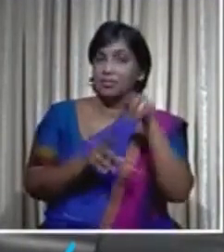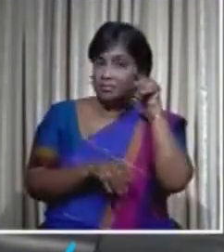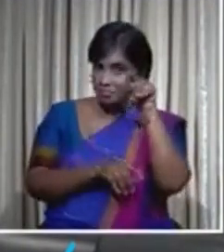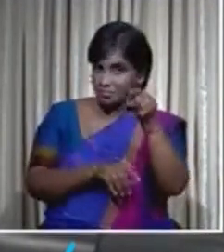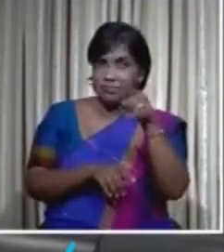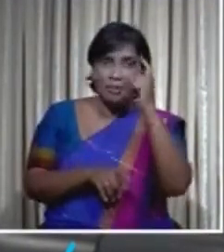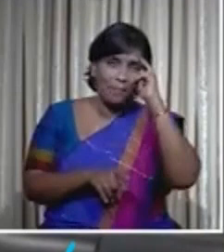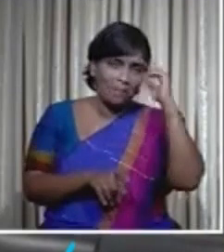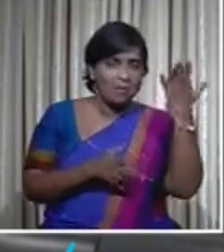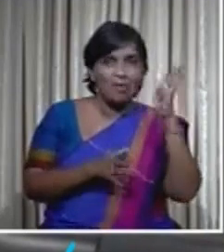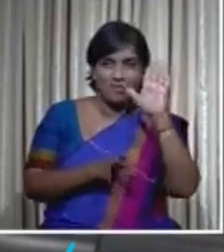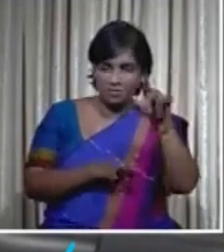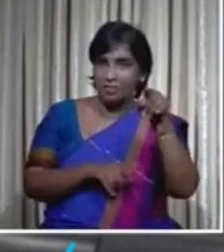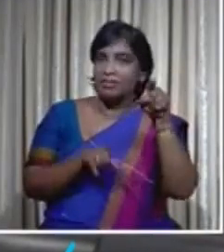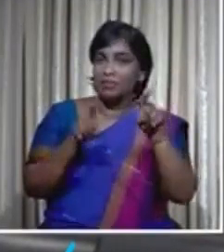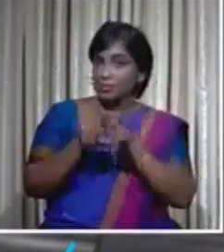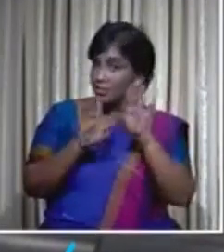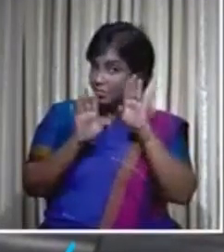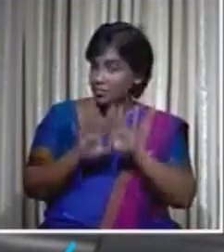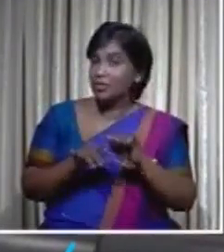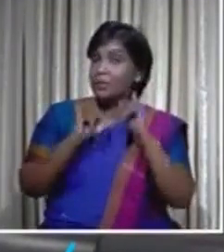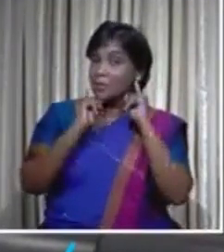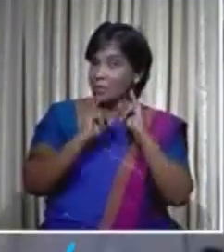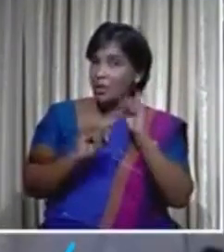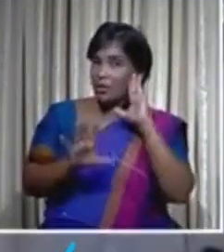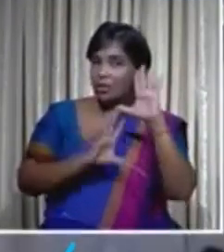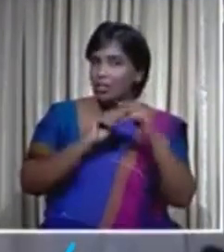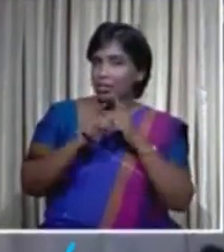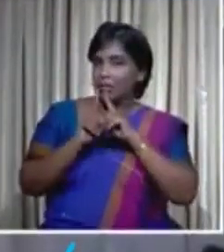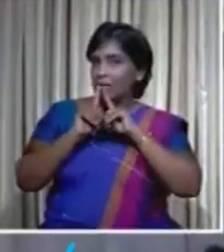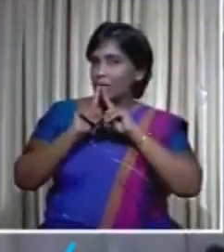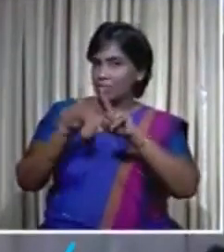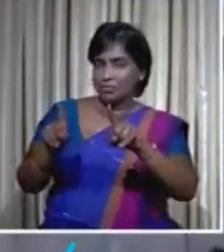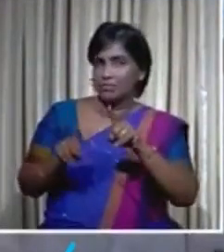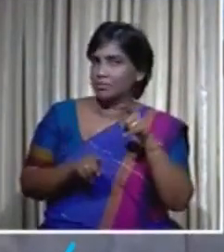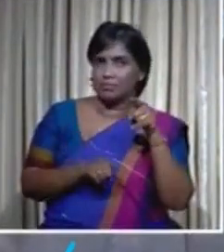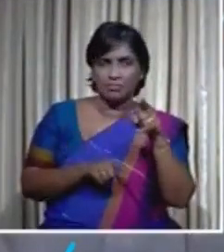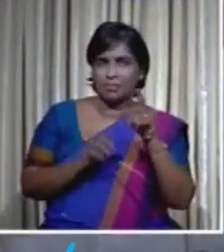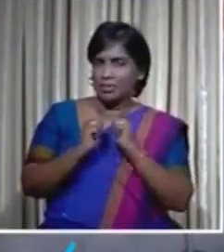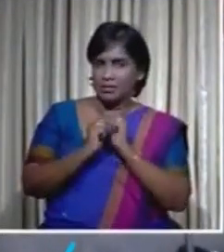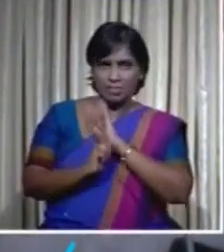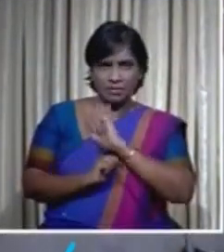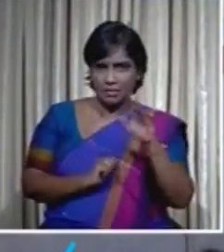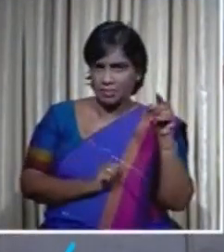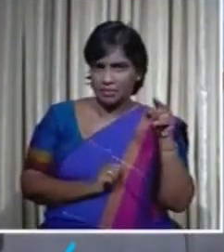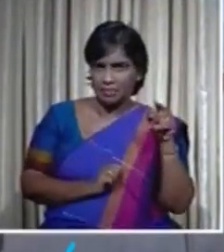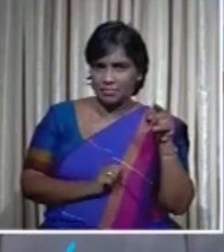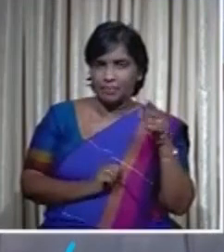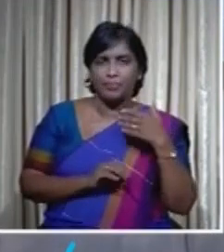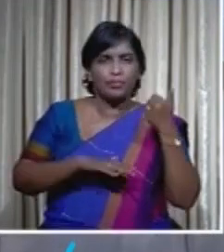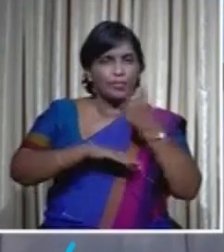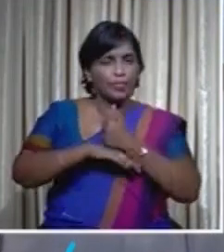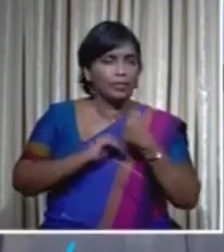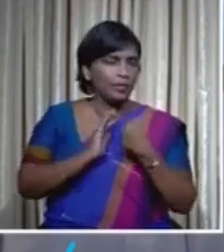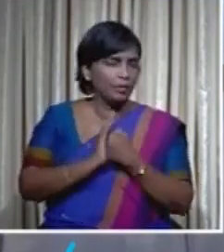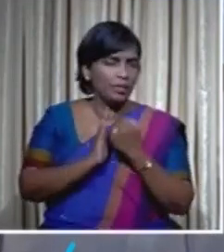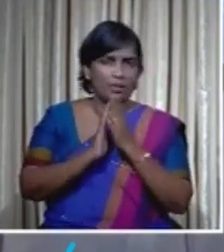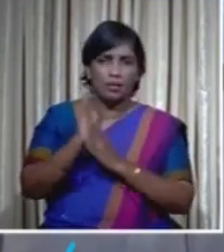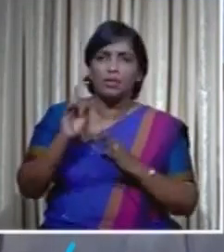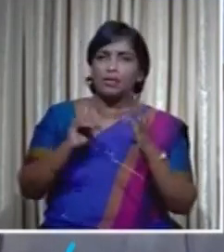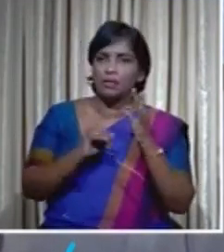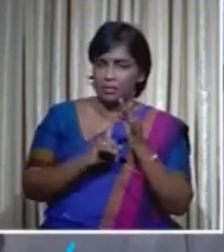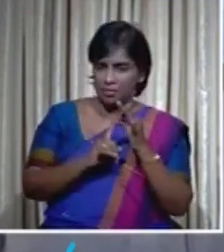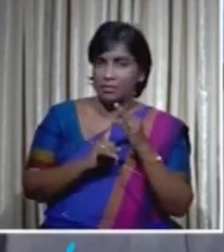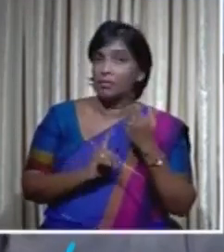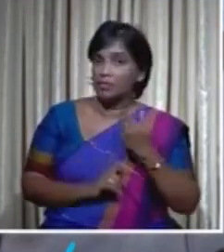வந்து இங்க சபைக்கு விட வேண்டாம். என்னுடைய நேரத்தை கௌரவ தலைமை தாங்கும் உறுப்பினர்களே, தயவு செய்து என்னுடைய நேரத்தில் என்ன பேச